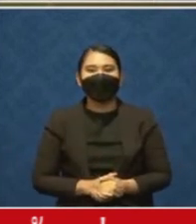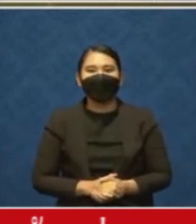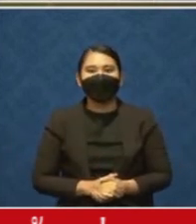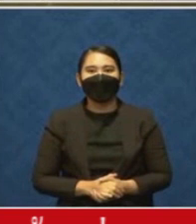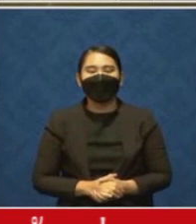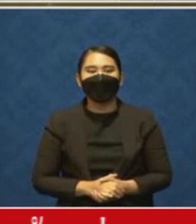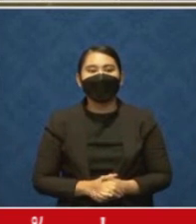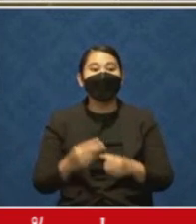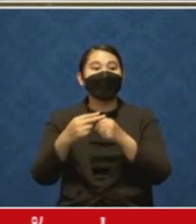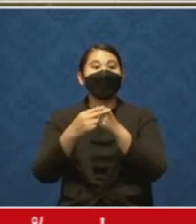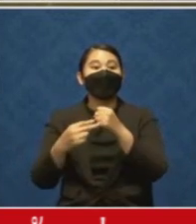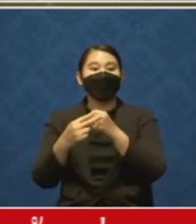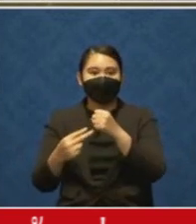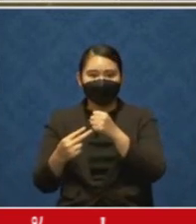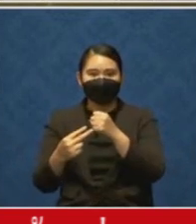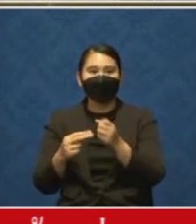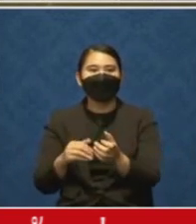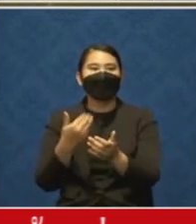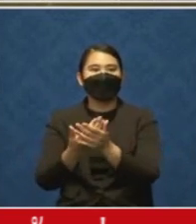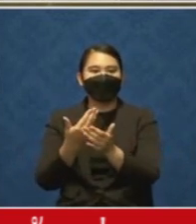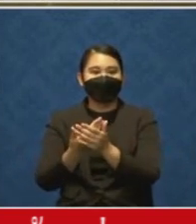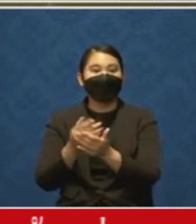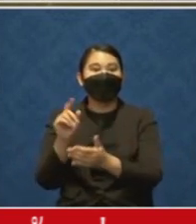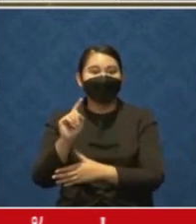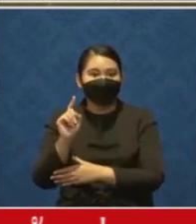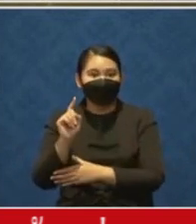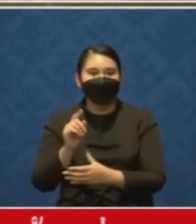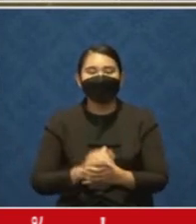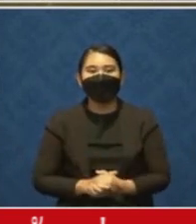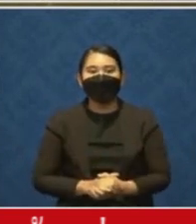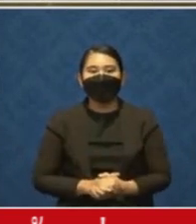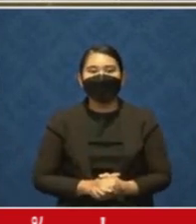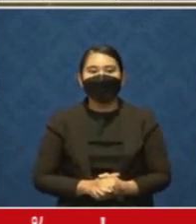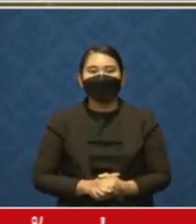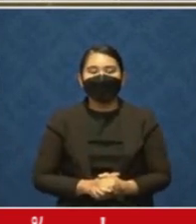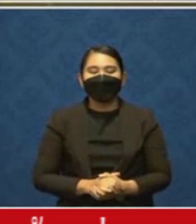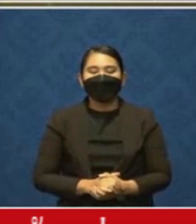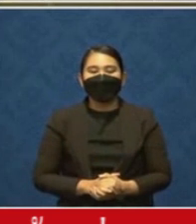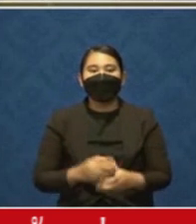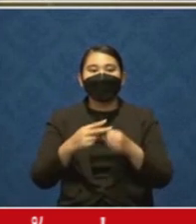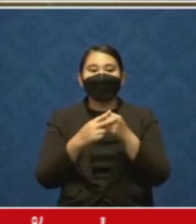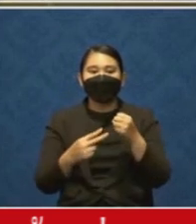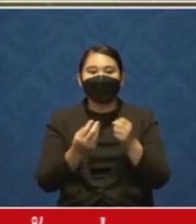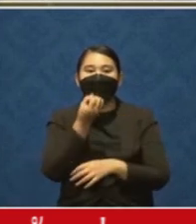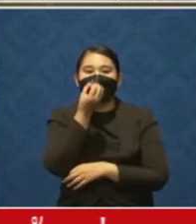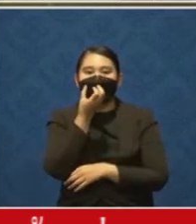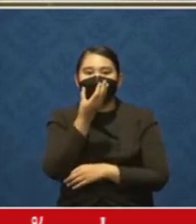หลังจากดอลลาร์เนี่ยมีแรงหนุนจากแนวโน้มนะครับที่เฟดจะขึ้นดอกเบี้ยในสัปดาห์หน้า